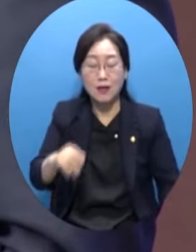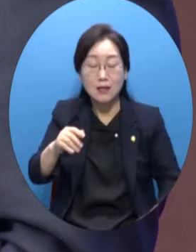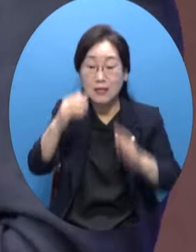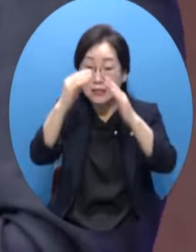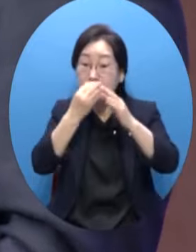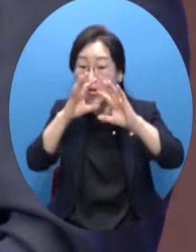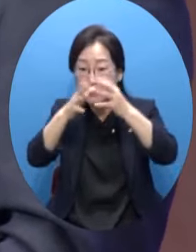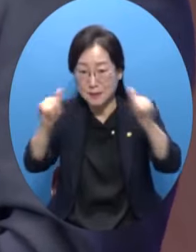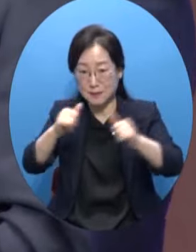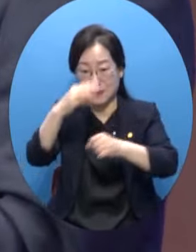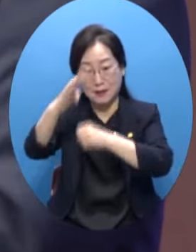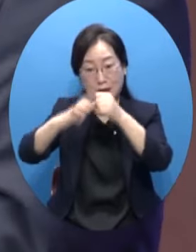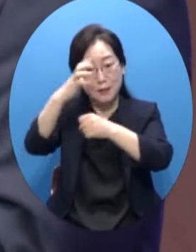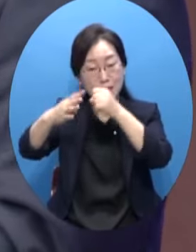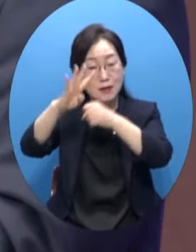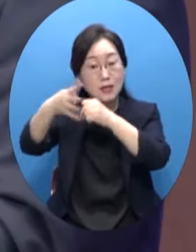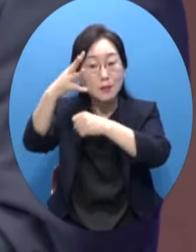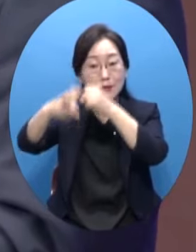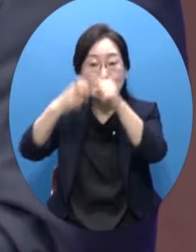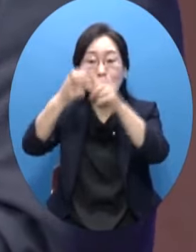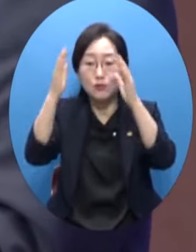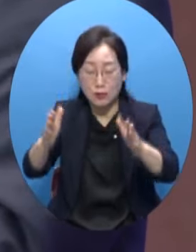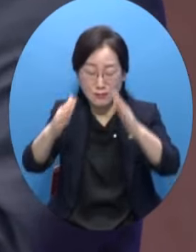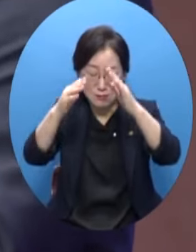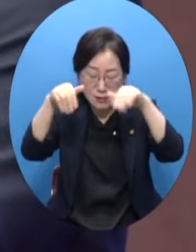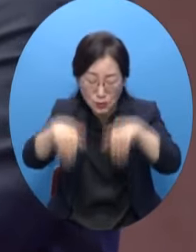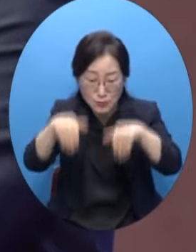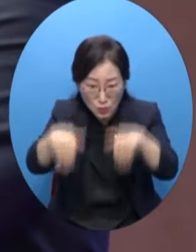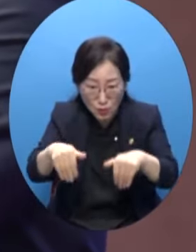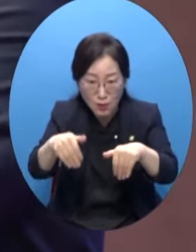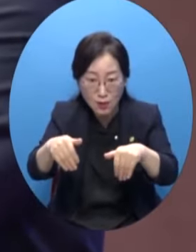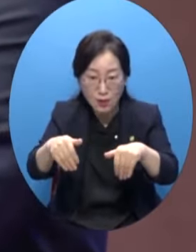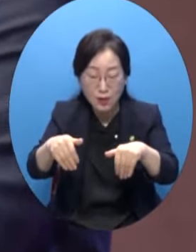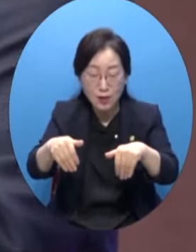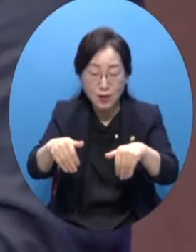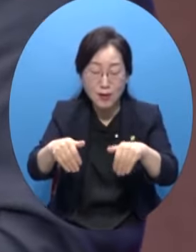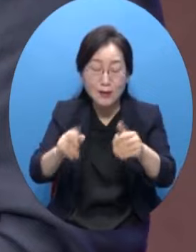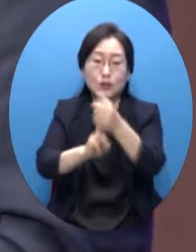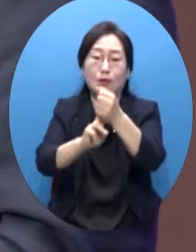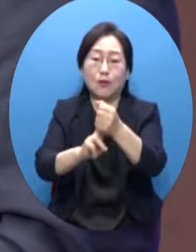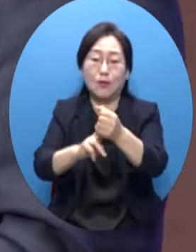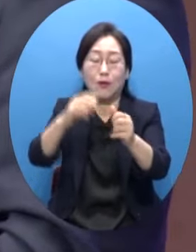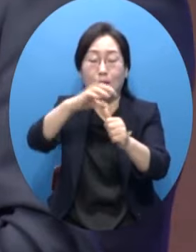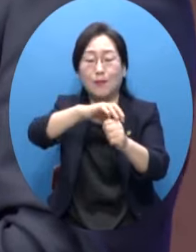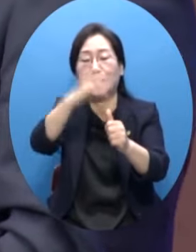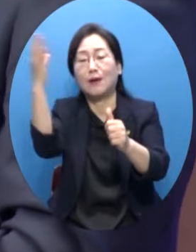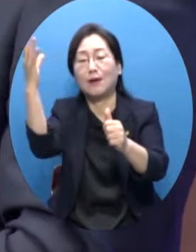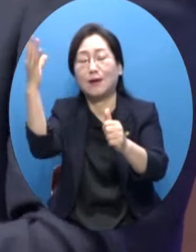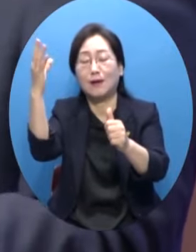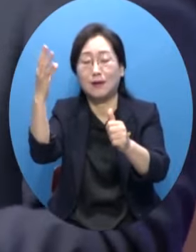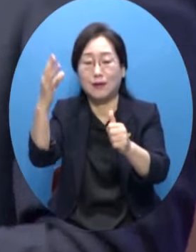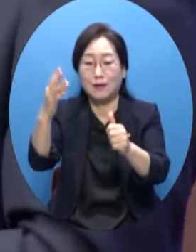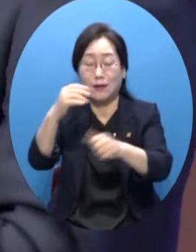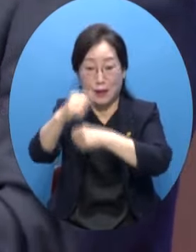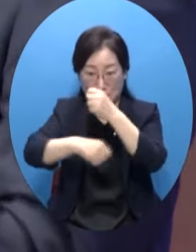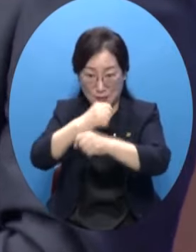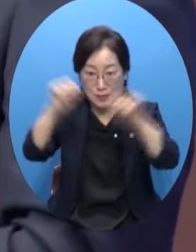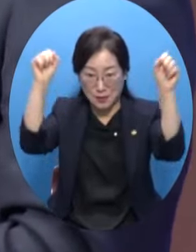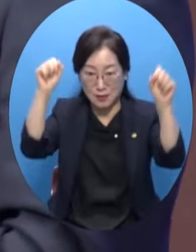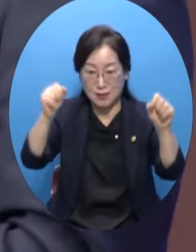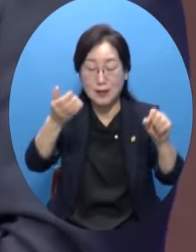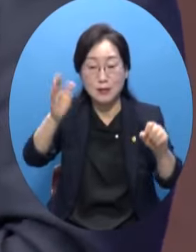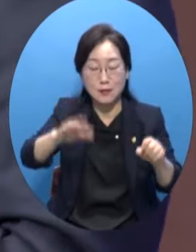하다가 하나님의 가운데 기적적으로 애굽에서 해방되어 나오게 되는데 바로왕이